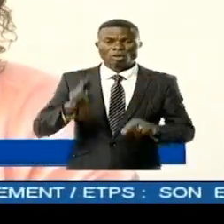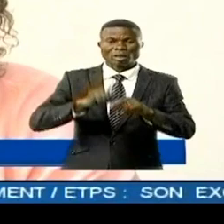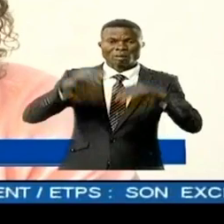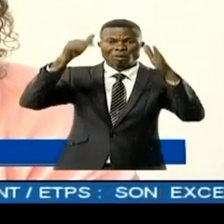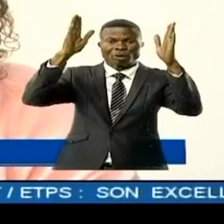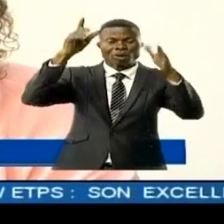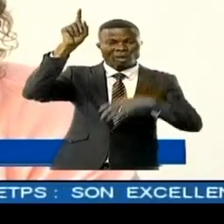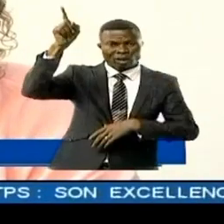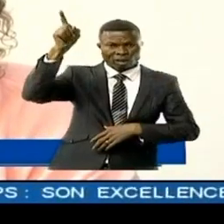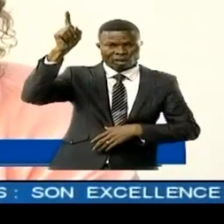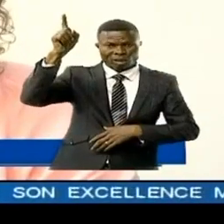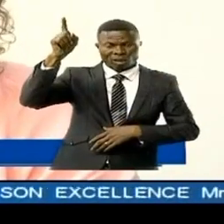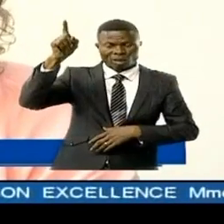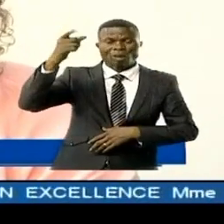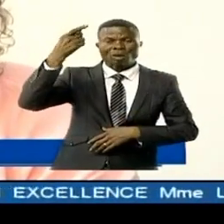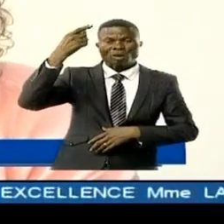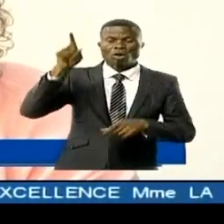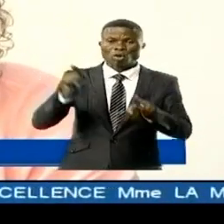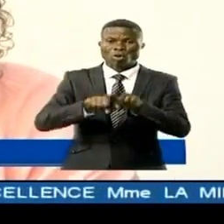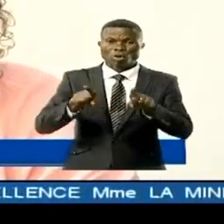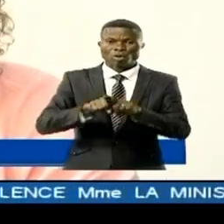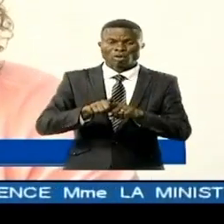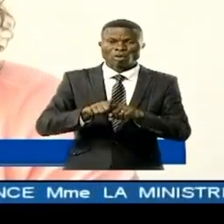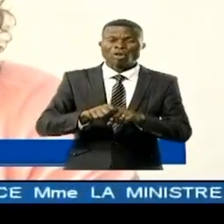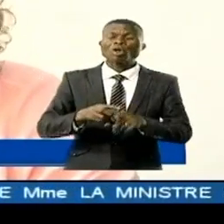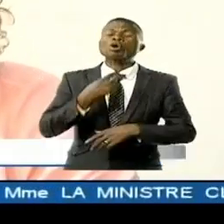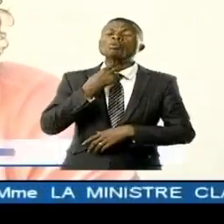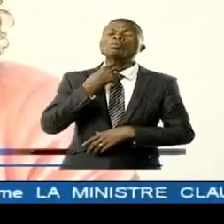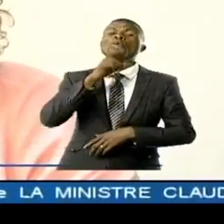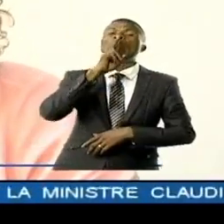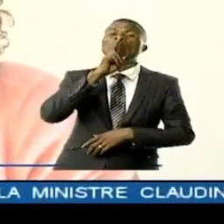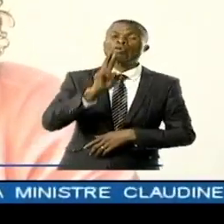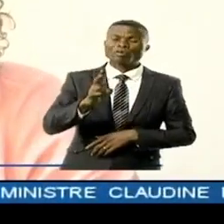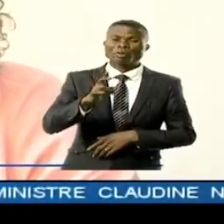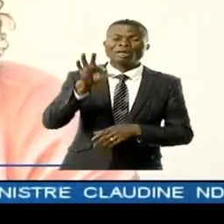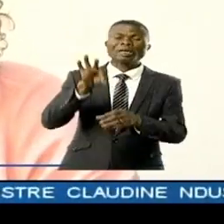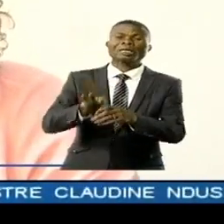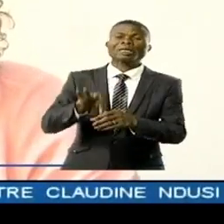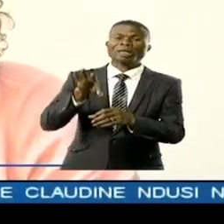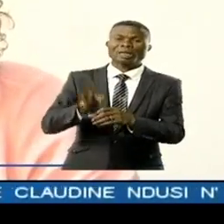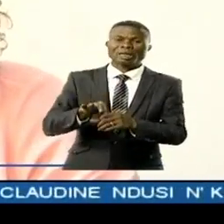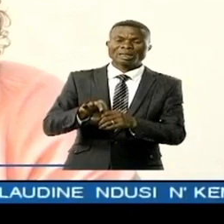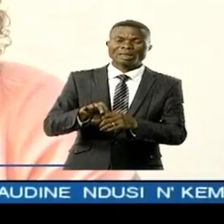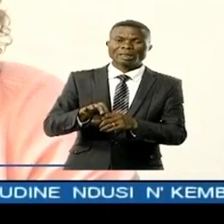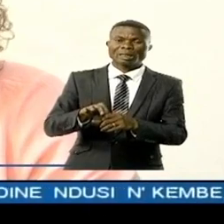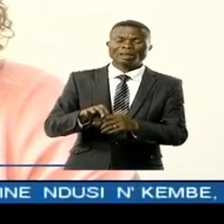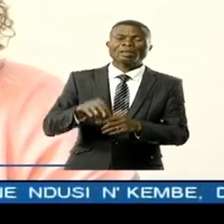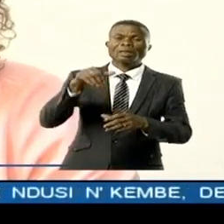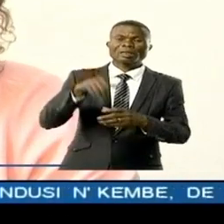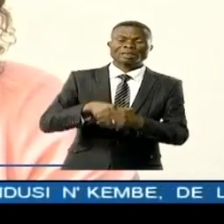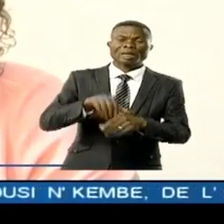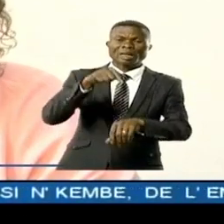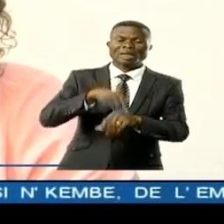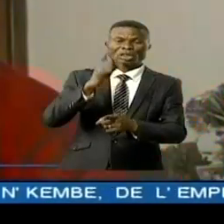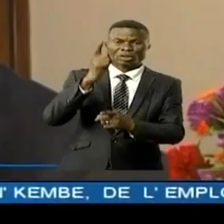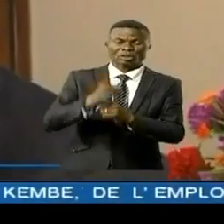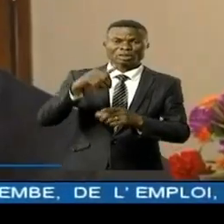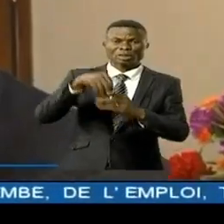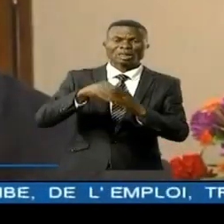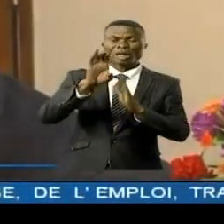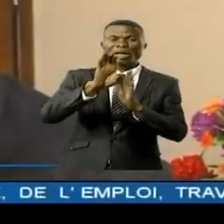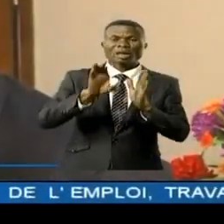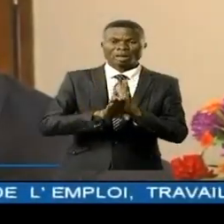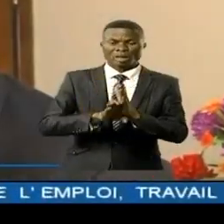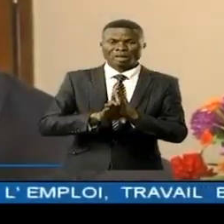vu désormais comme une contrainte réelle des élections à tenir dans le délai constitutionnel dans un